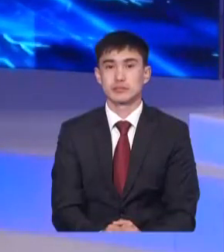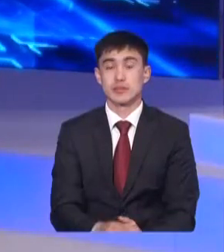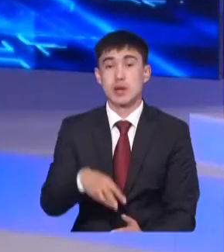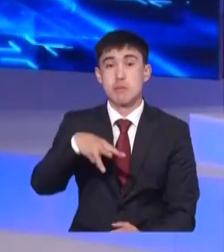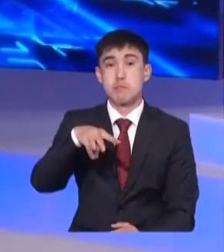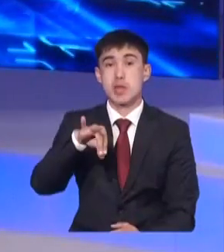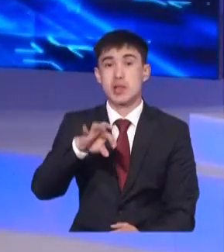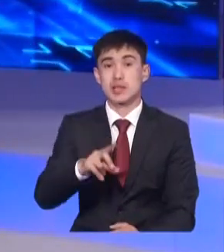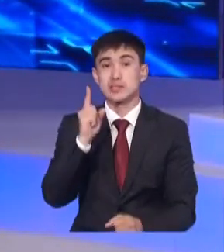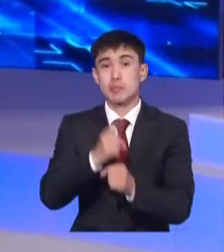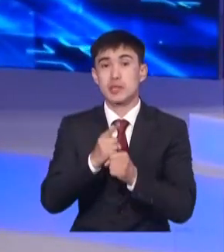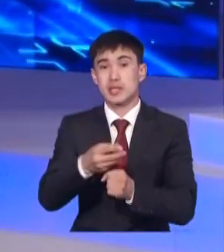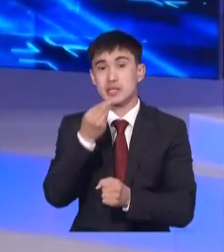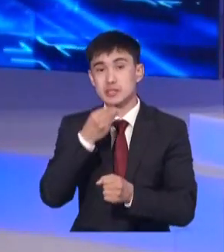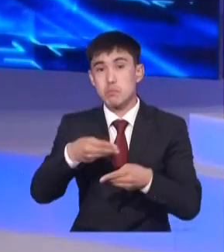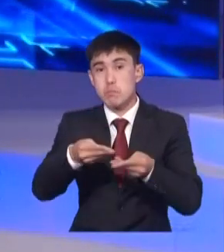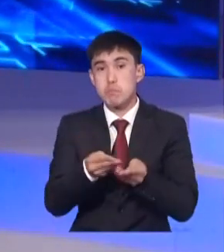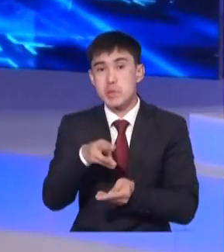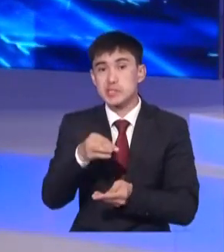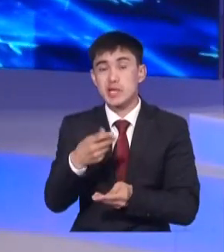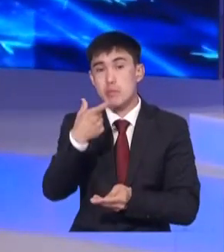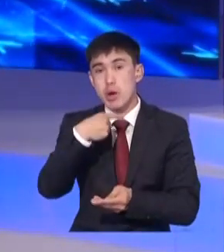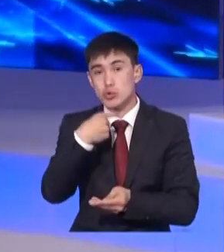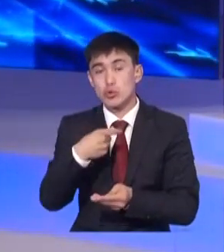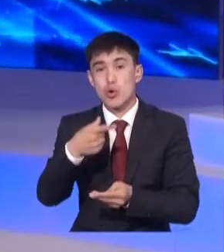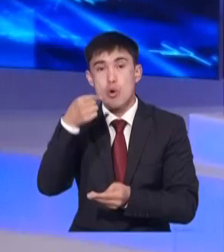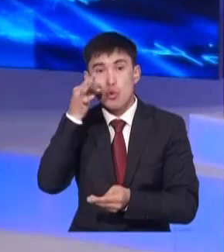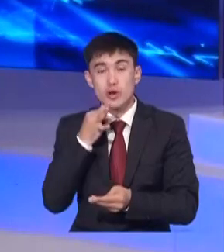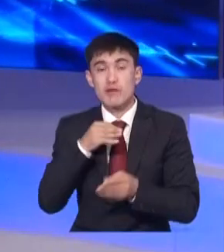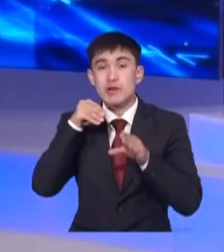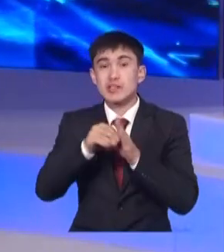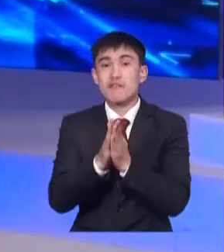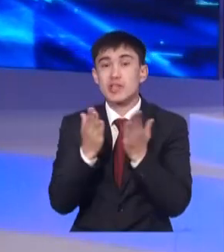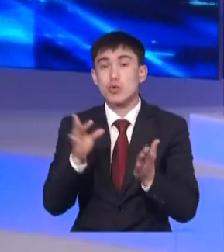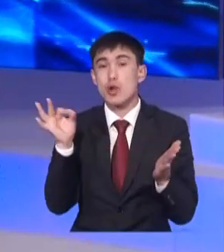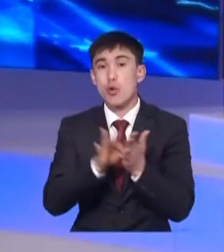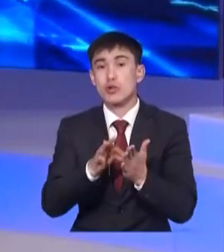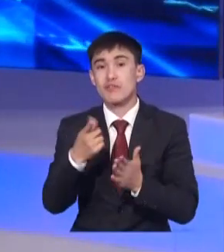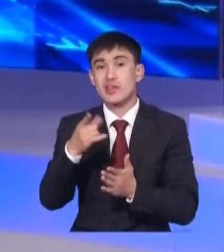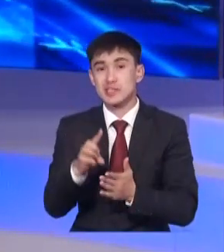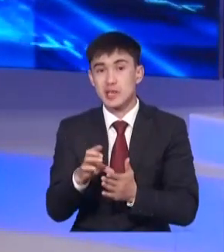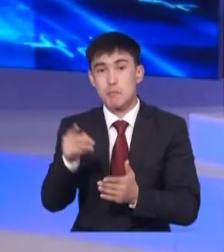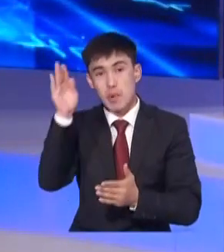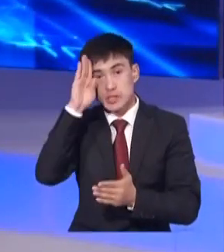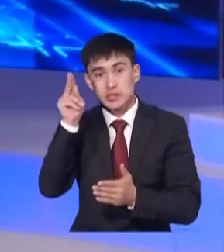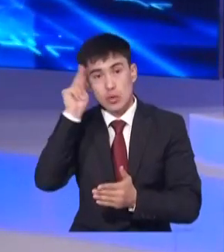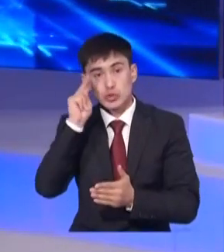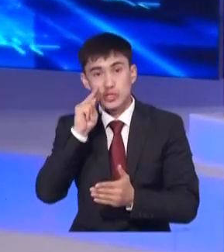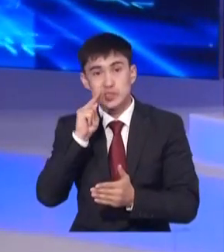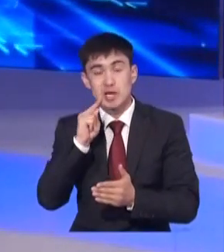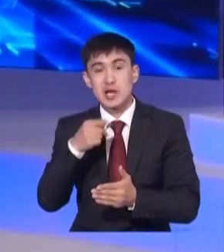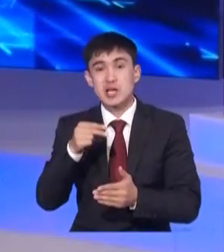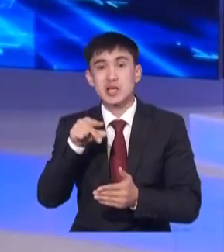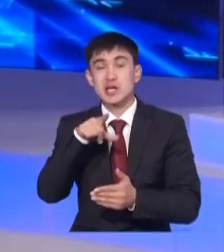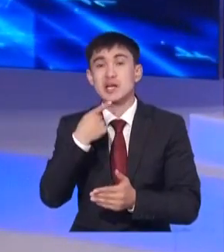В Милане запретят есть пиццу и мороженое. Украинка вошла в Книгу рекордов Гиннесса. Мальчик научился имитировать крик чаек